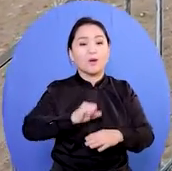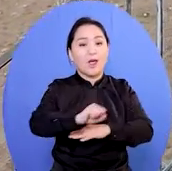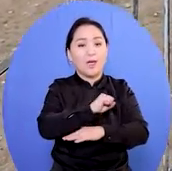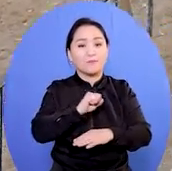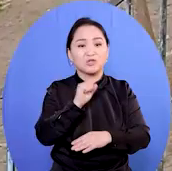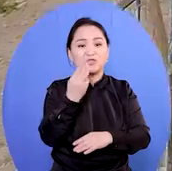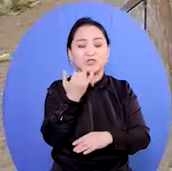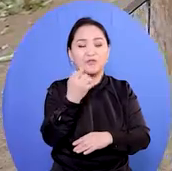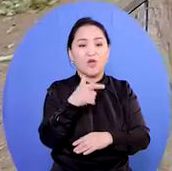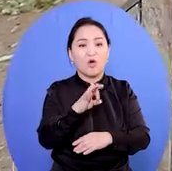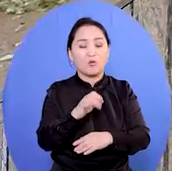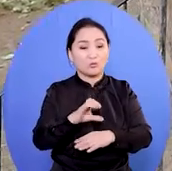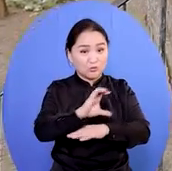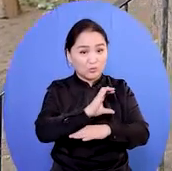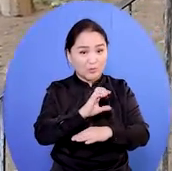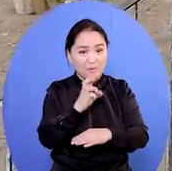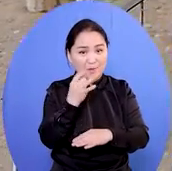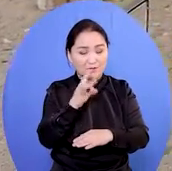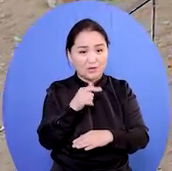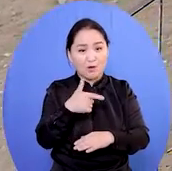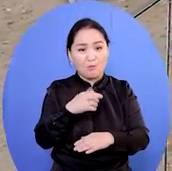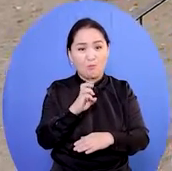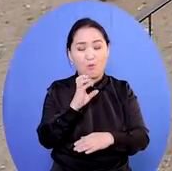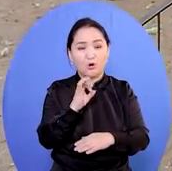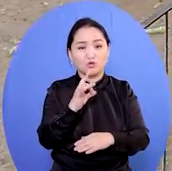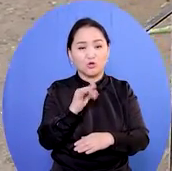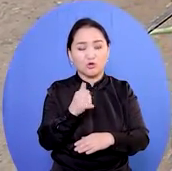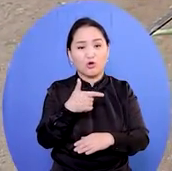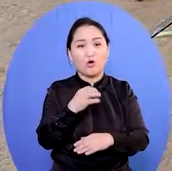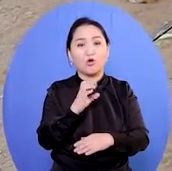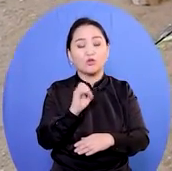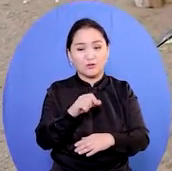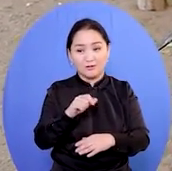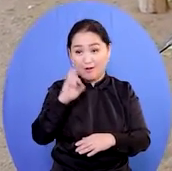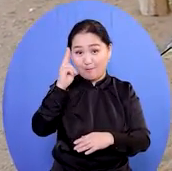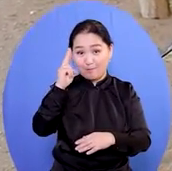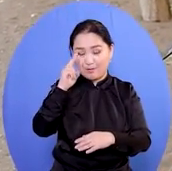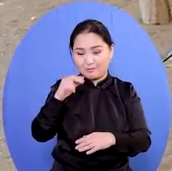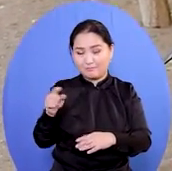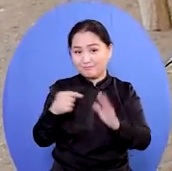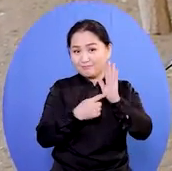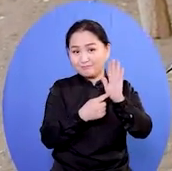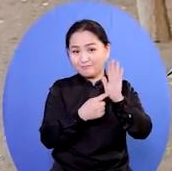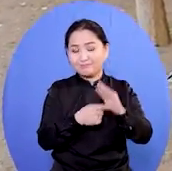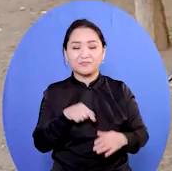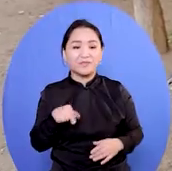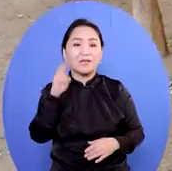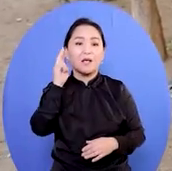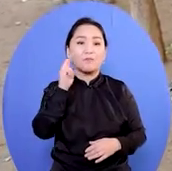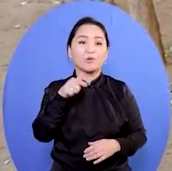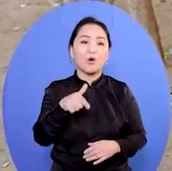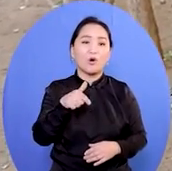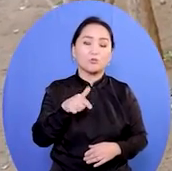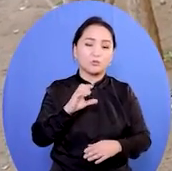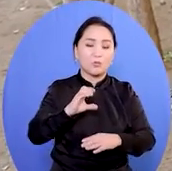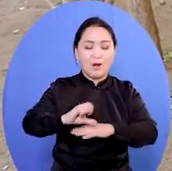аймгийн Шивээ Говь сумынд байрлалтай Боржгон Гоёл компани үүдэн дээр хурж ирээд байна. Энэ компани за Говь Сүмбэр